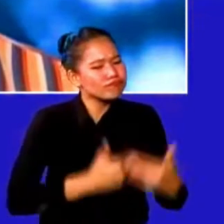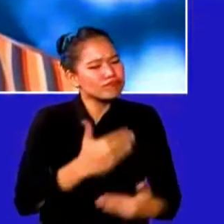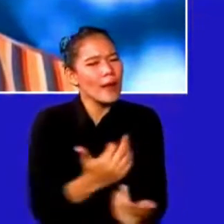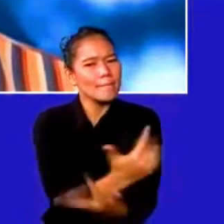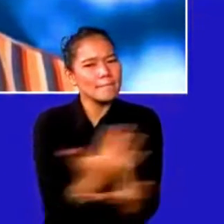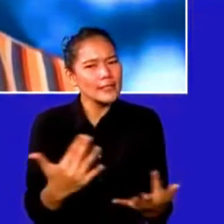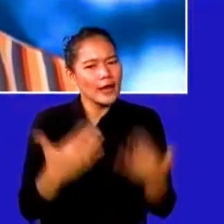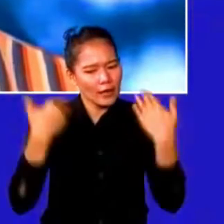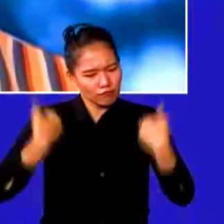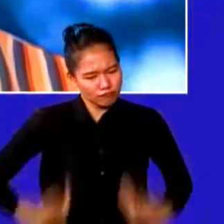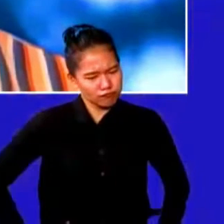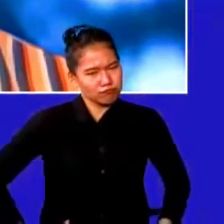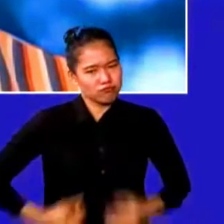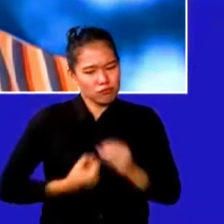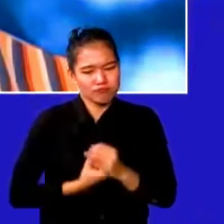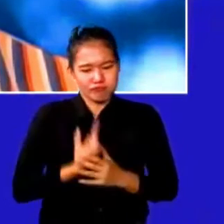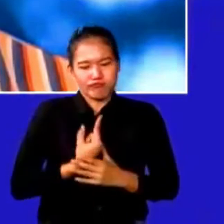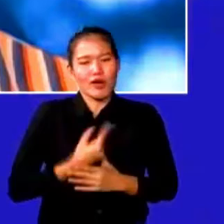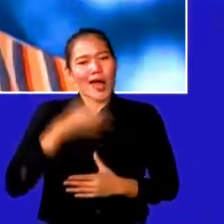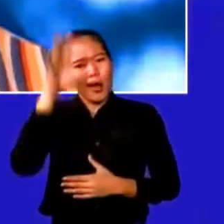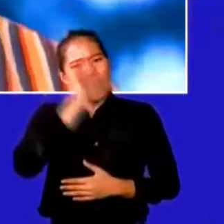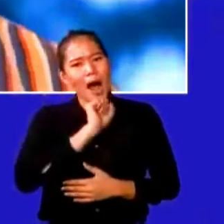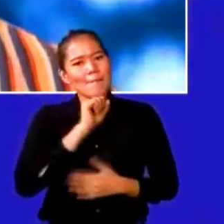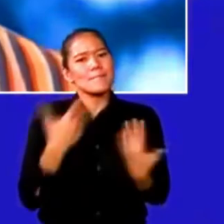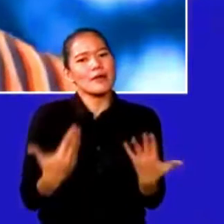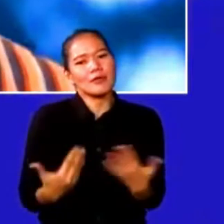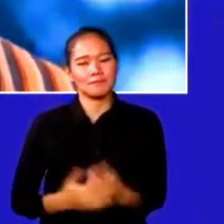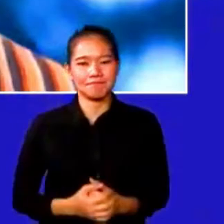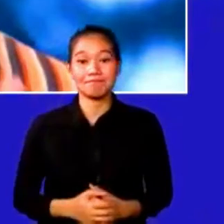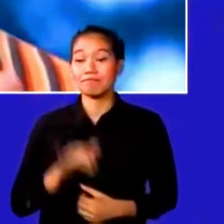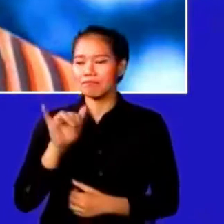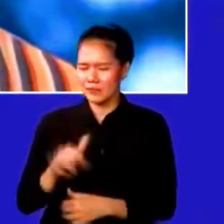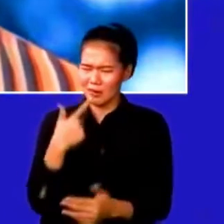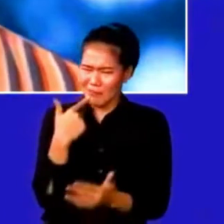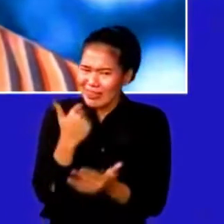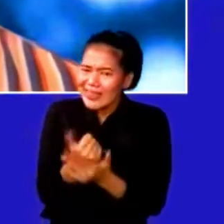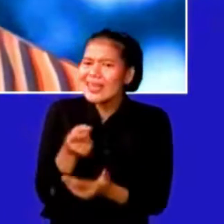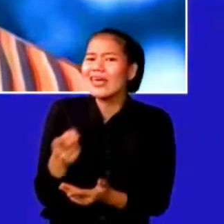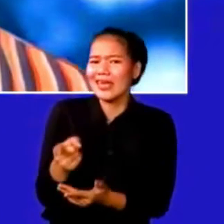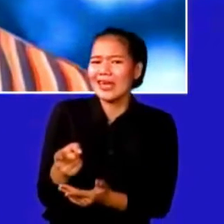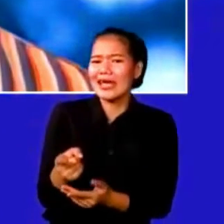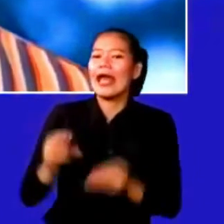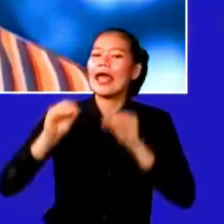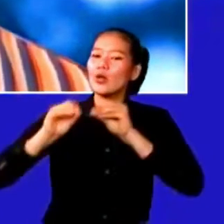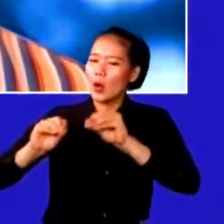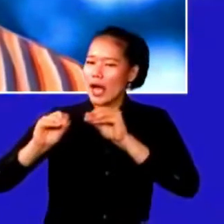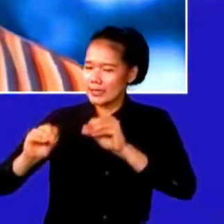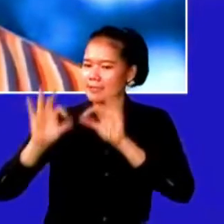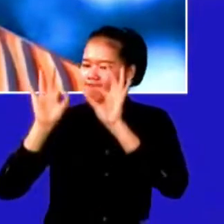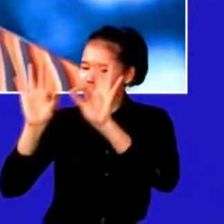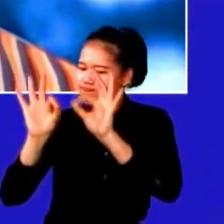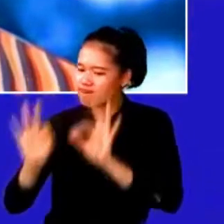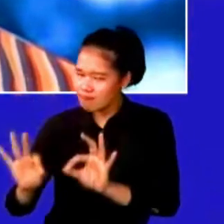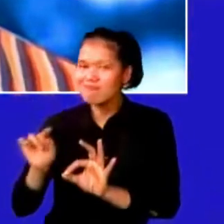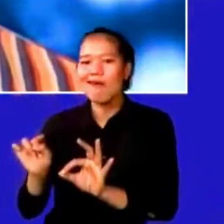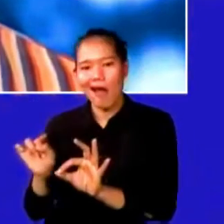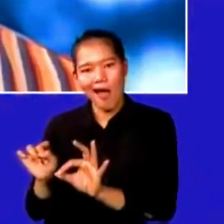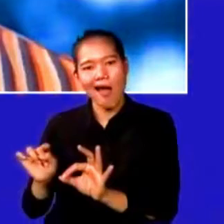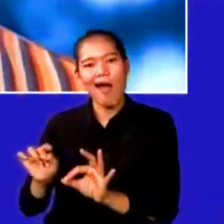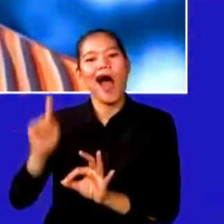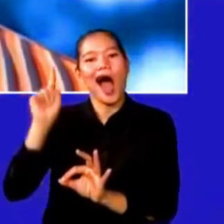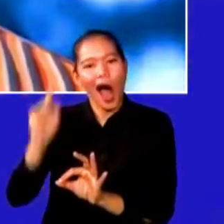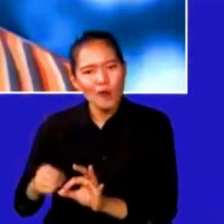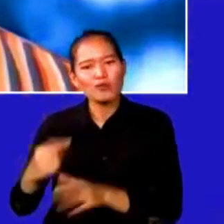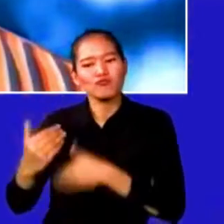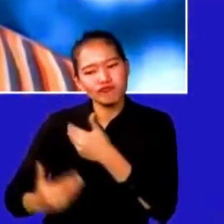tumbuh dalam perilaku kita semua dan dalam jangka panjang itu penting sekali adanya edukasi jadi edukasi itu